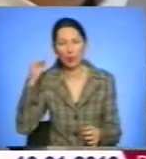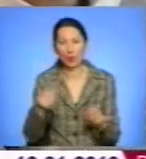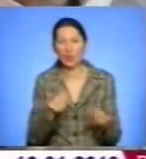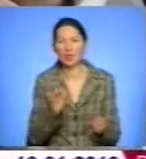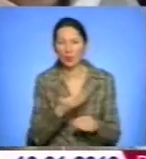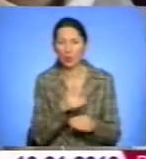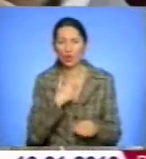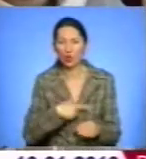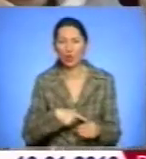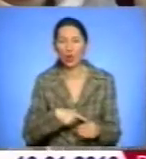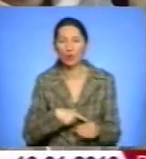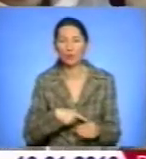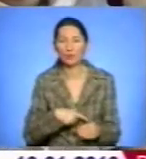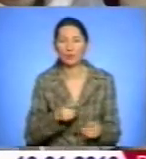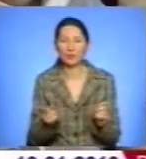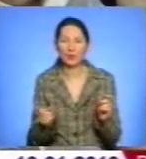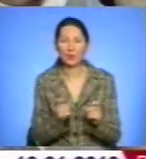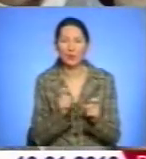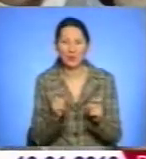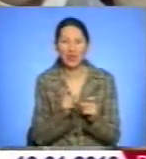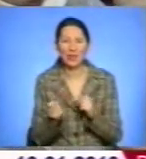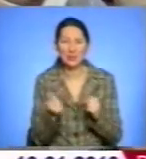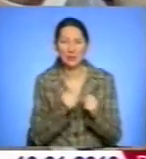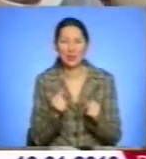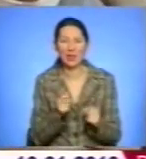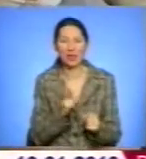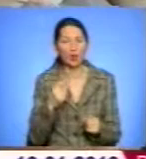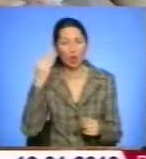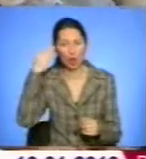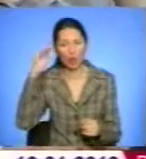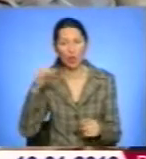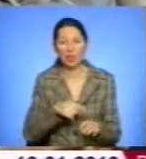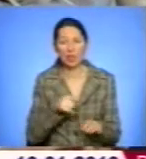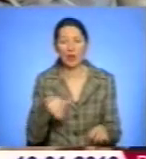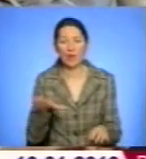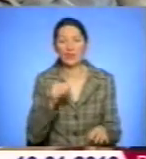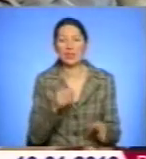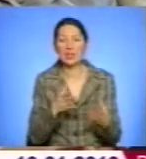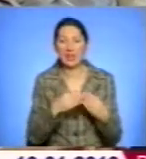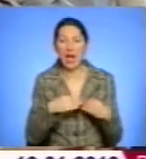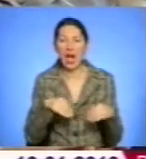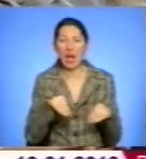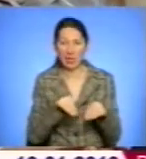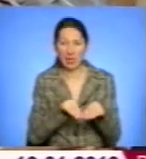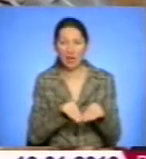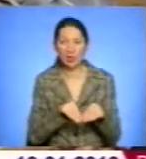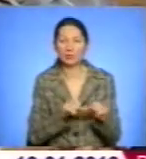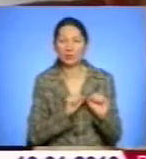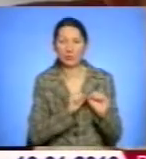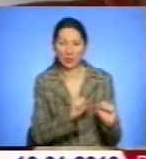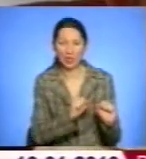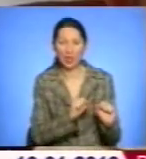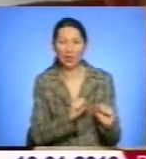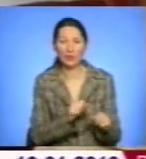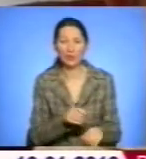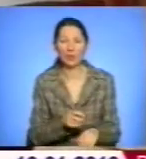там шарпаються, ще щось там, то якщо хтось чужий їх зачепив, вони всі раз троє стають і всі захищають одного.